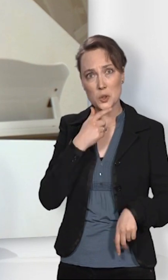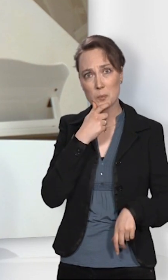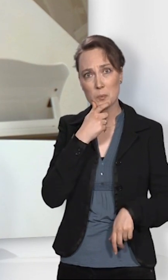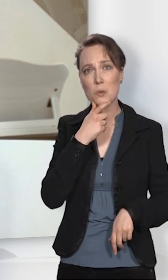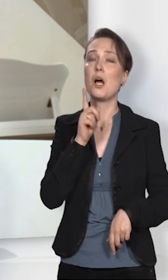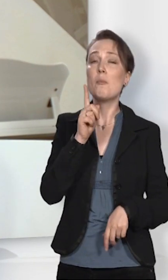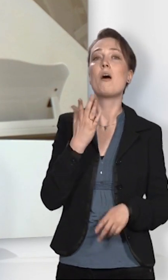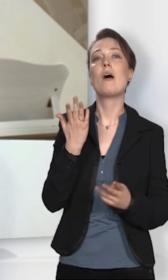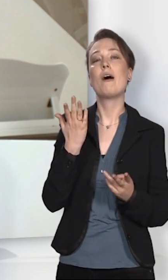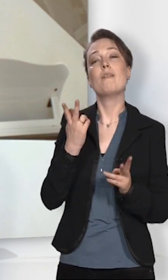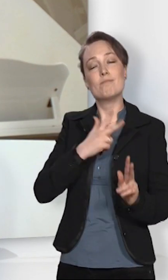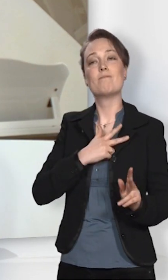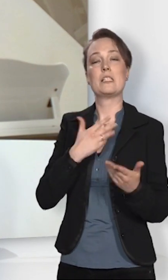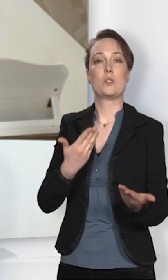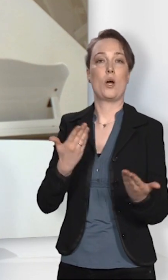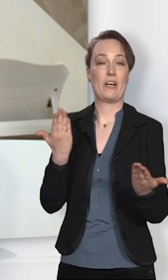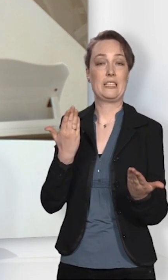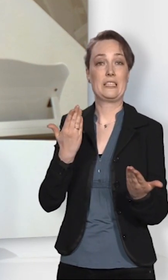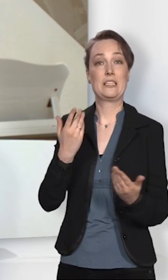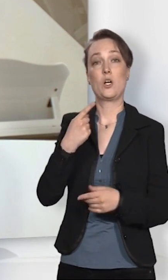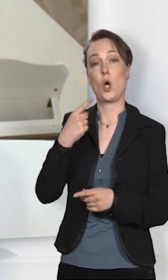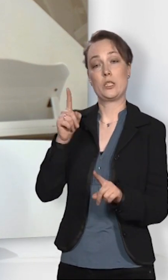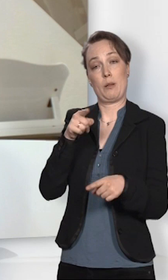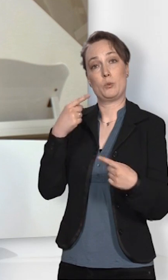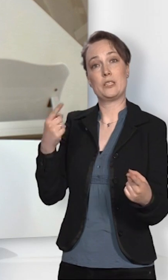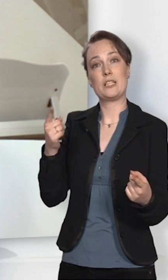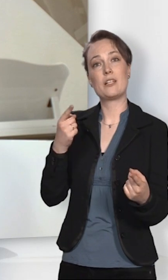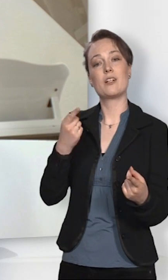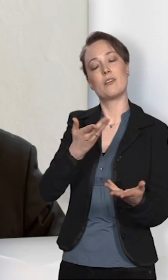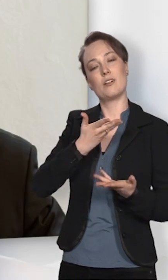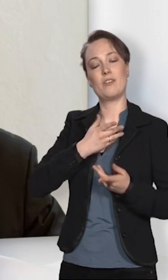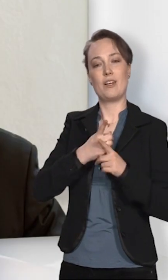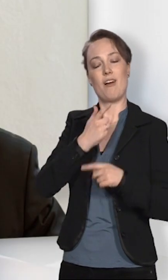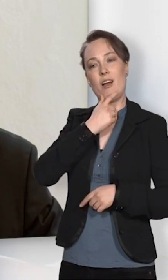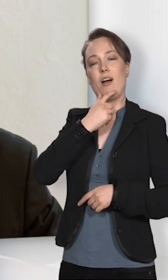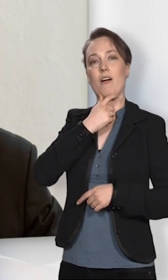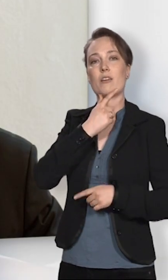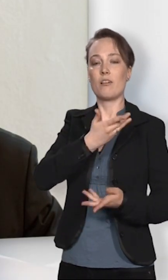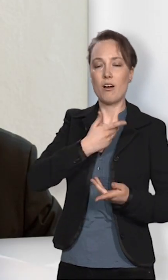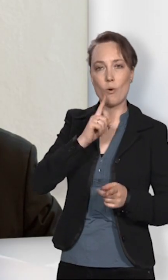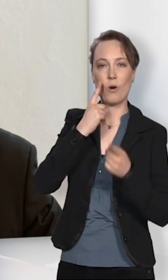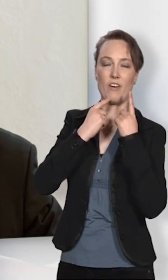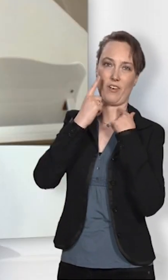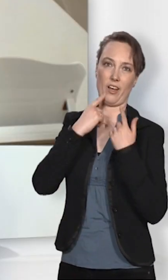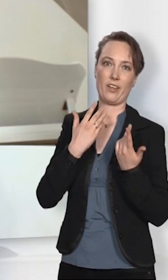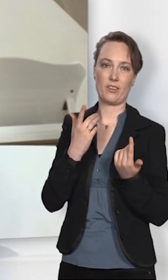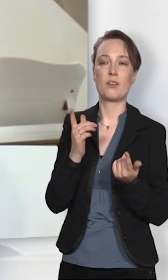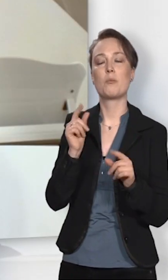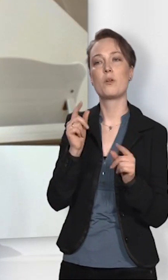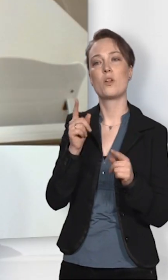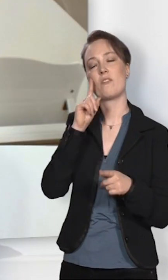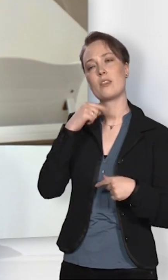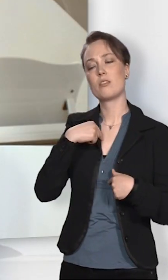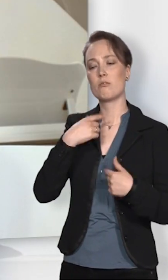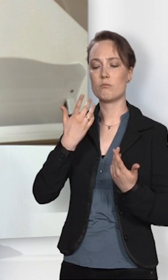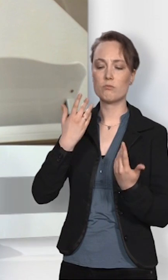so, dass mich Gospelmusik lachen und weinen macht. Und dass es sehr wohl so ist, dass wenn ich deprimiert